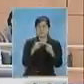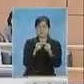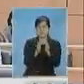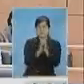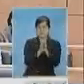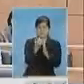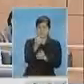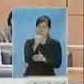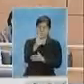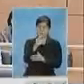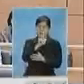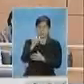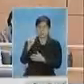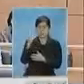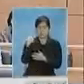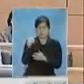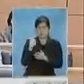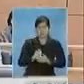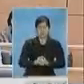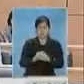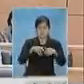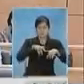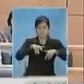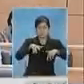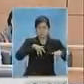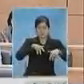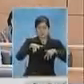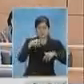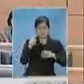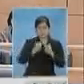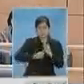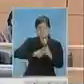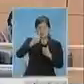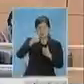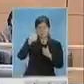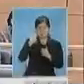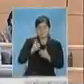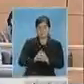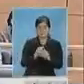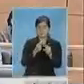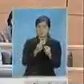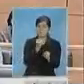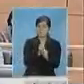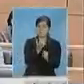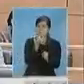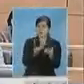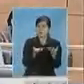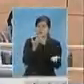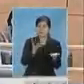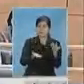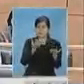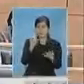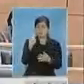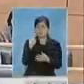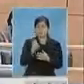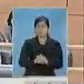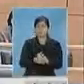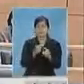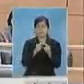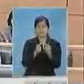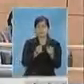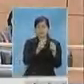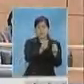เสียงแล้วทำอะไรก็ได้หรือยังไงรู้ได้ยังไงว่าคน 15ล้านเสียงอนุญาตให้ทำอะไรบ้างแล้วไม่อนุญาตให้ทำ